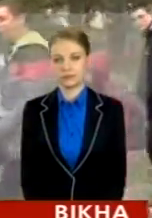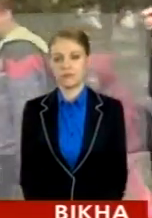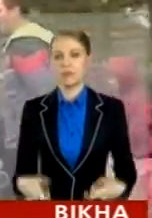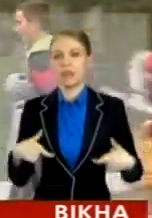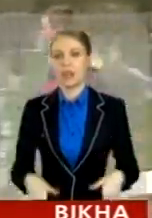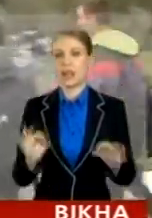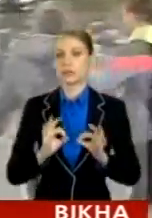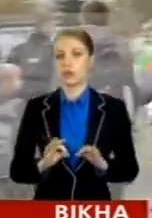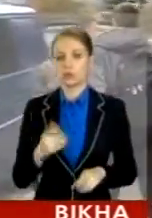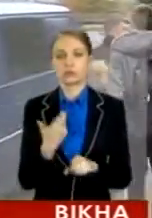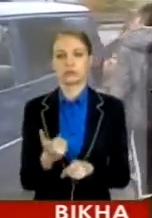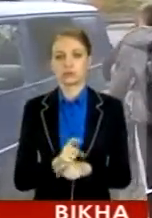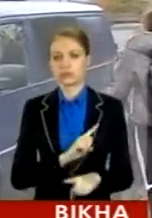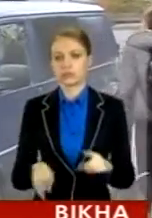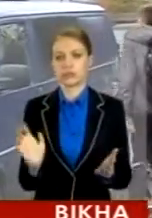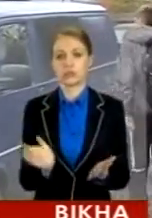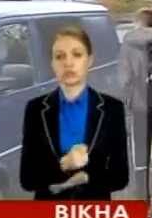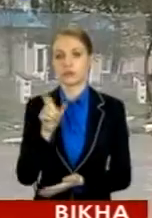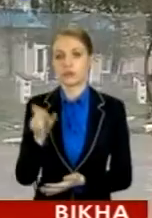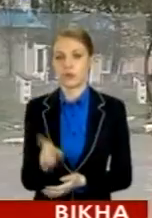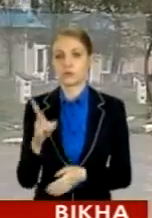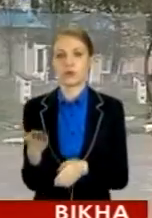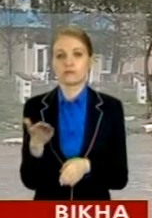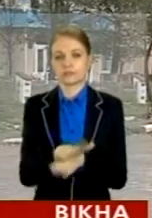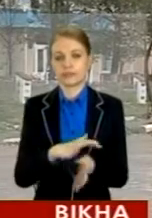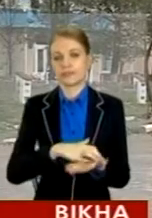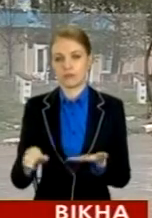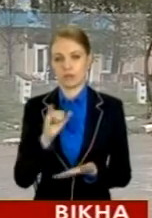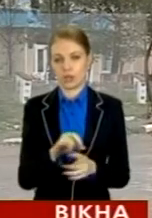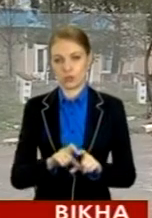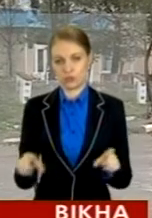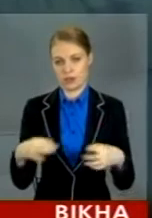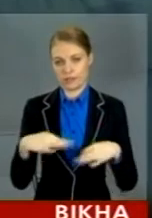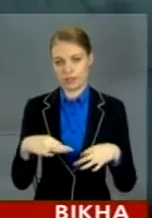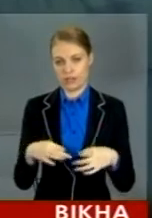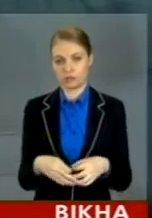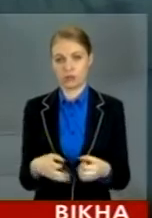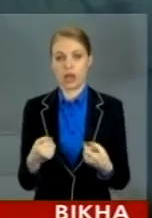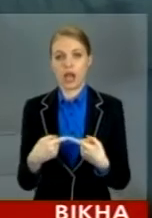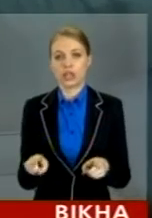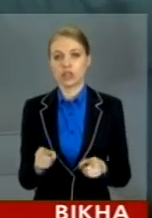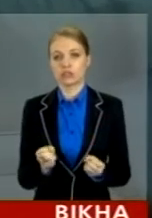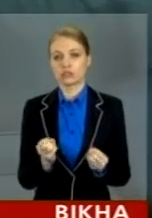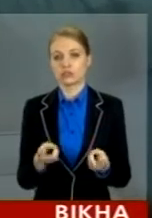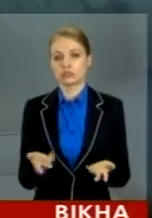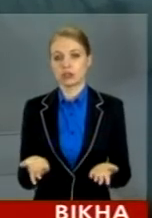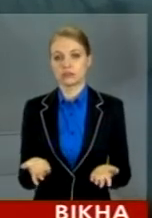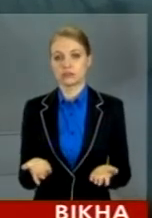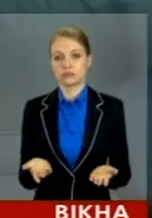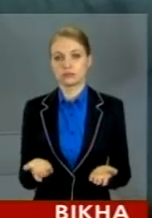Генпрокуратура дуже швидко знайшла того хто розпорядився Відібрати у школярів транспорт інакше як